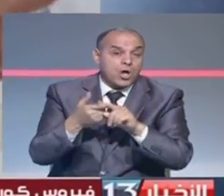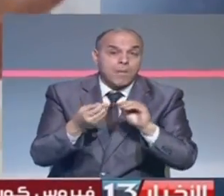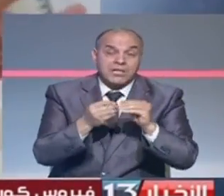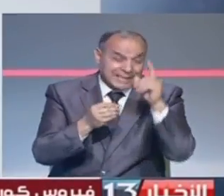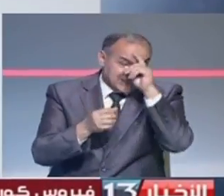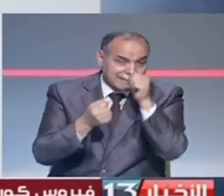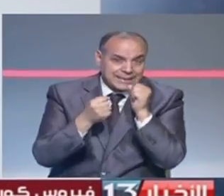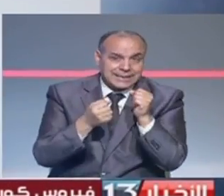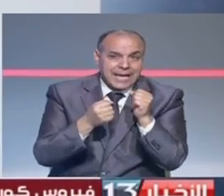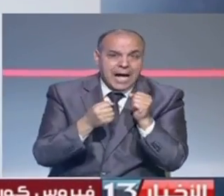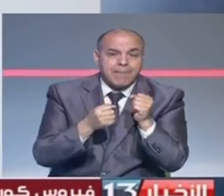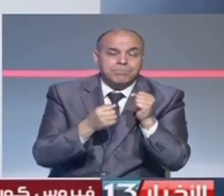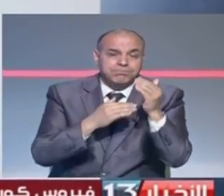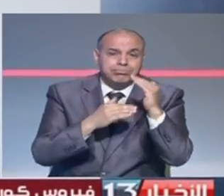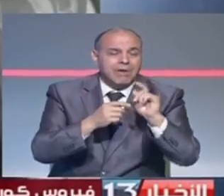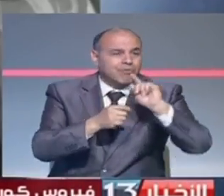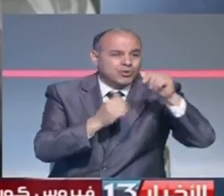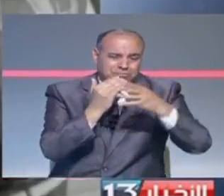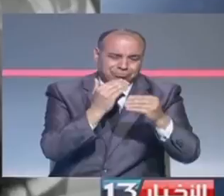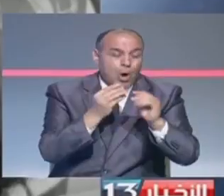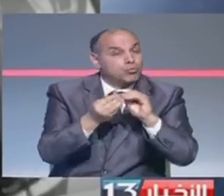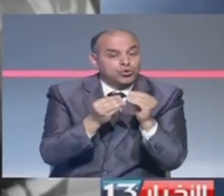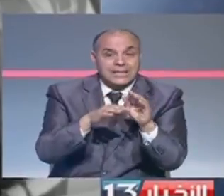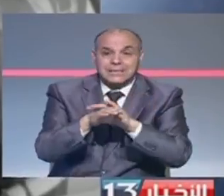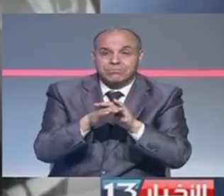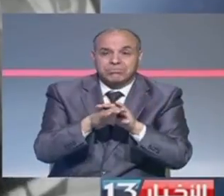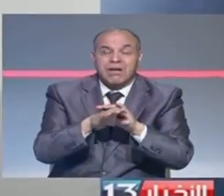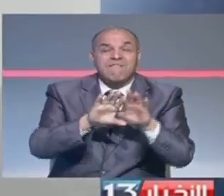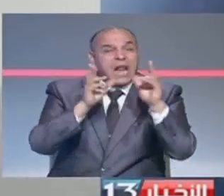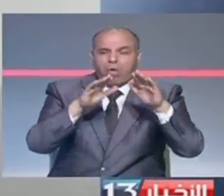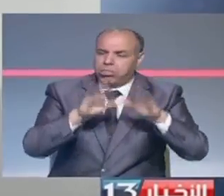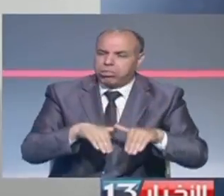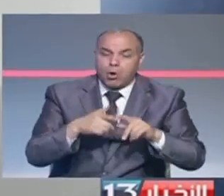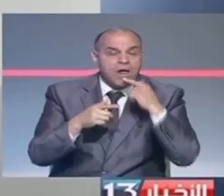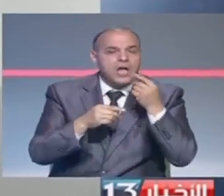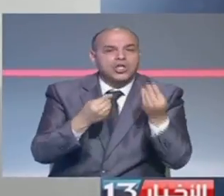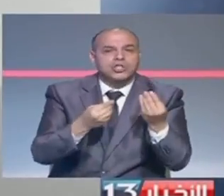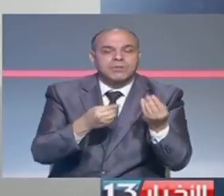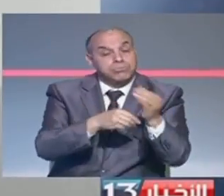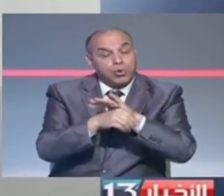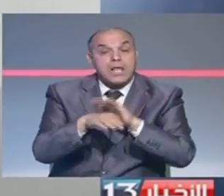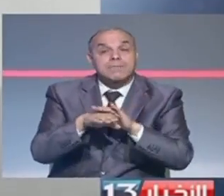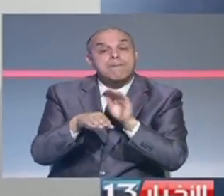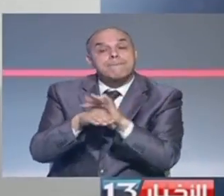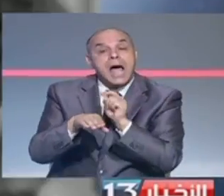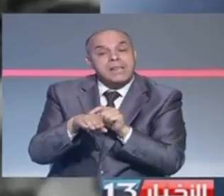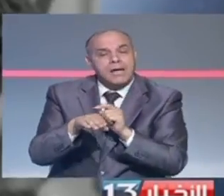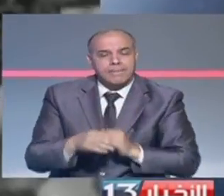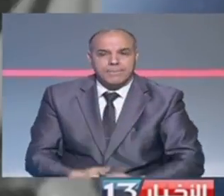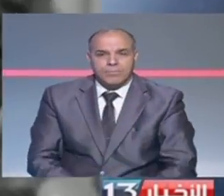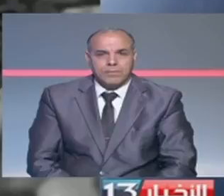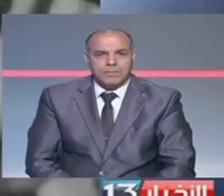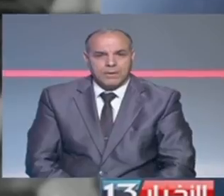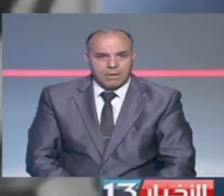صعوبه في الوفاء بسداد الديون بسبب الركود العالمي الناجمه عن جائحه فيروس كورونا